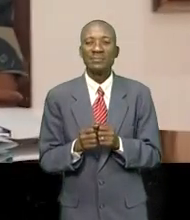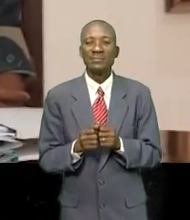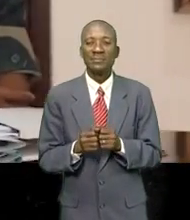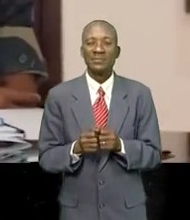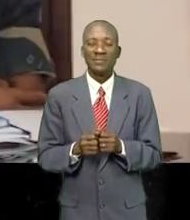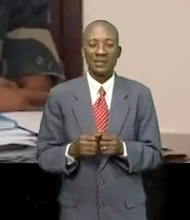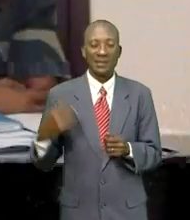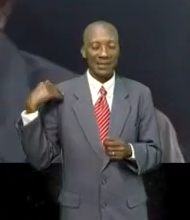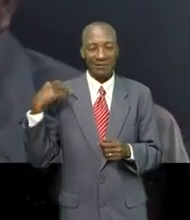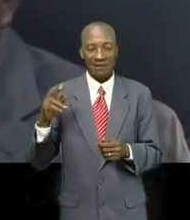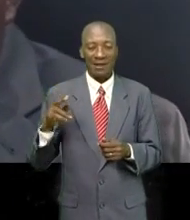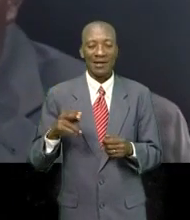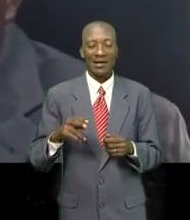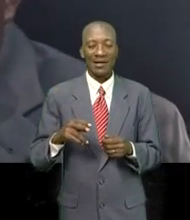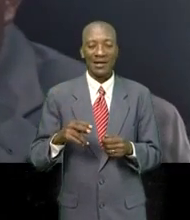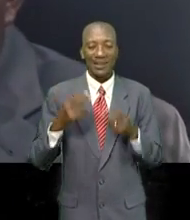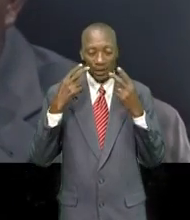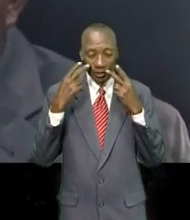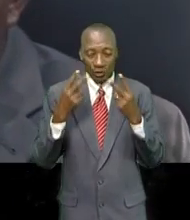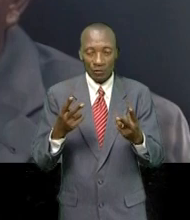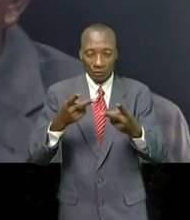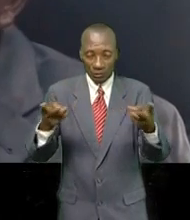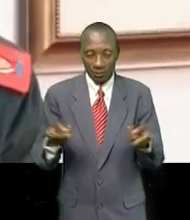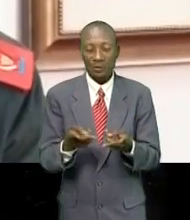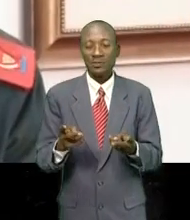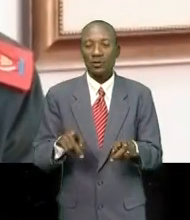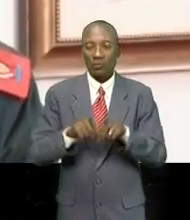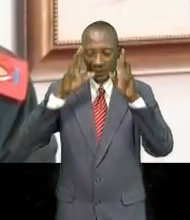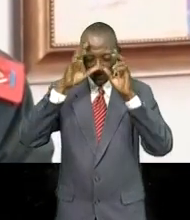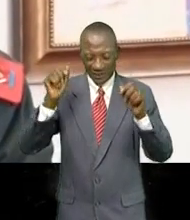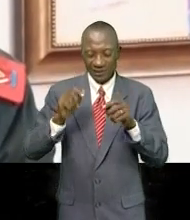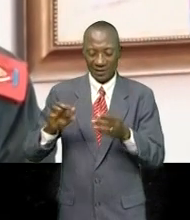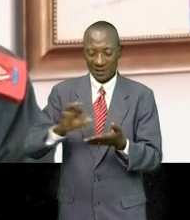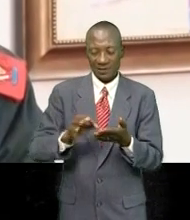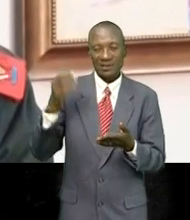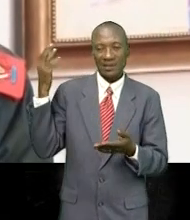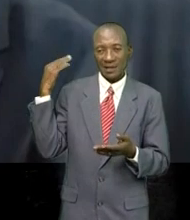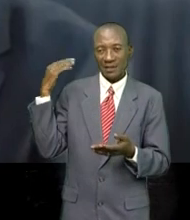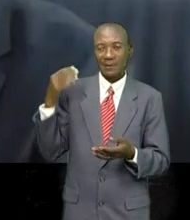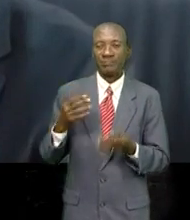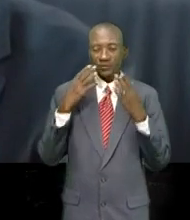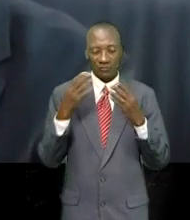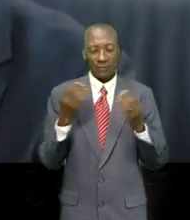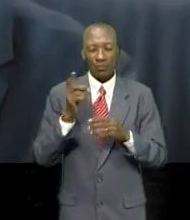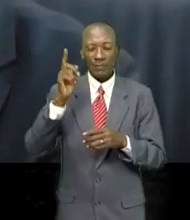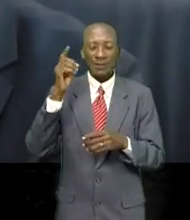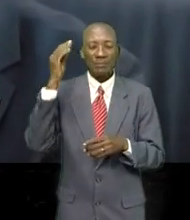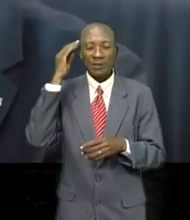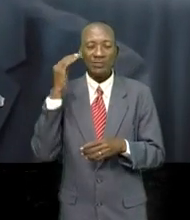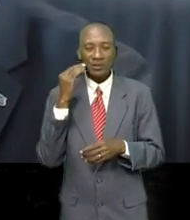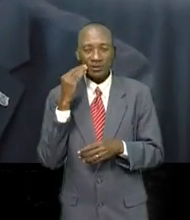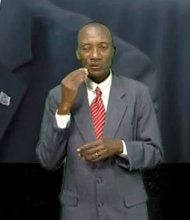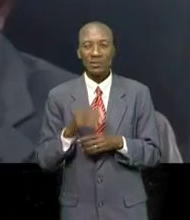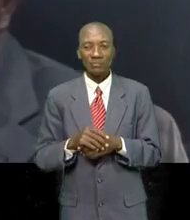par les chefs de l'État dans les provinces du Nord Kivu et de l'Ituri. Raison pour laquelle Jean-Michel Samalou-Kondé Kyenge a eu une séance de